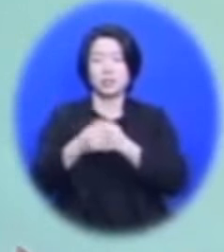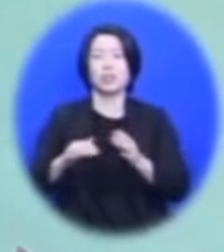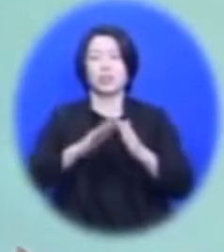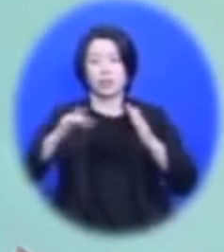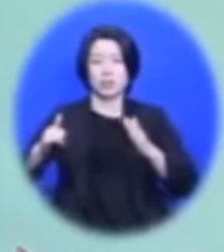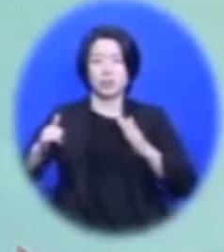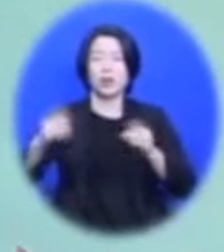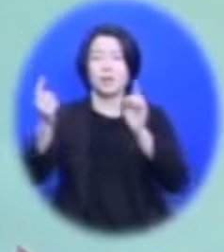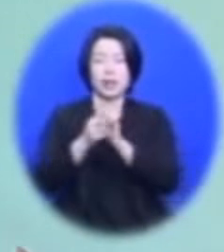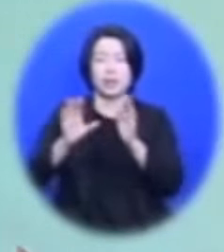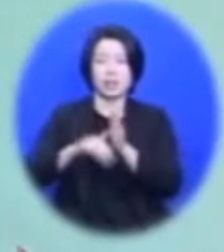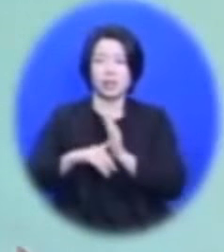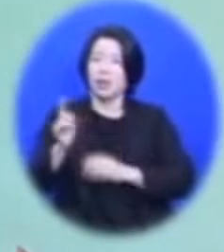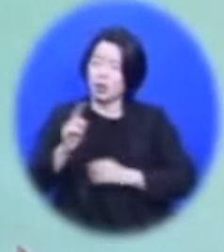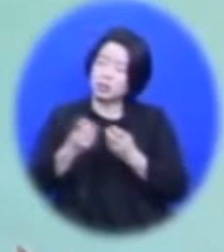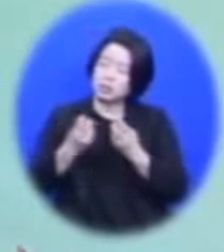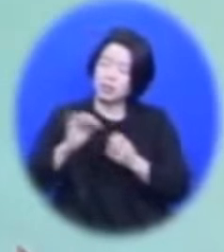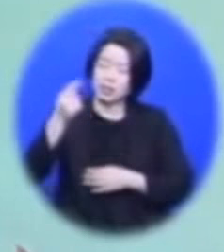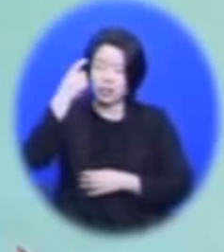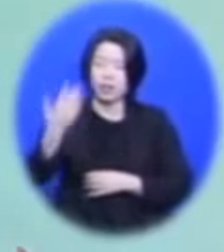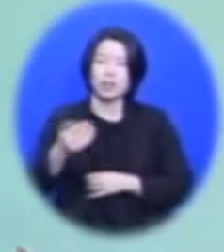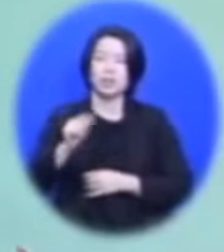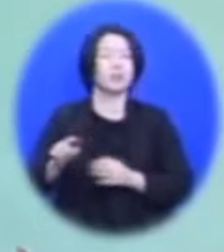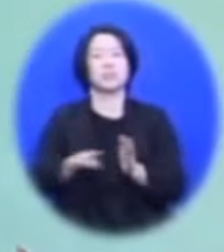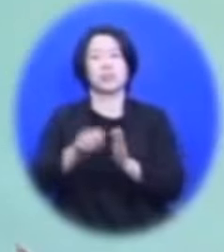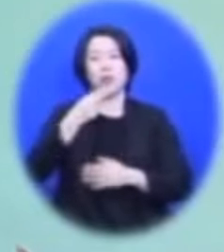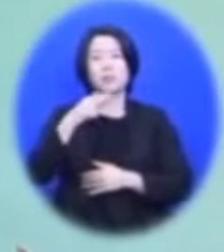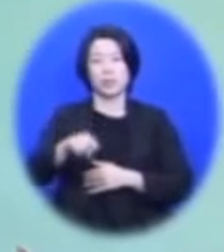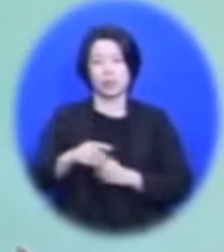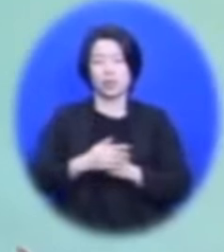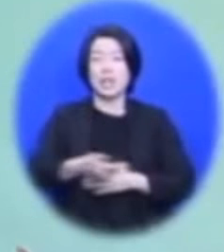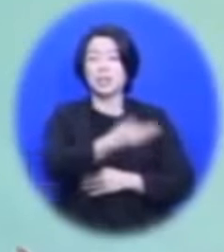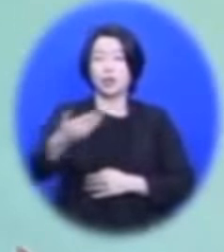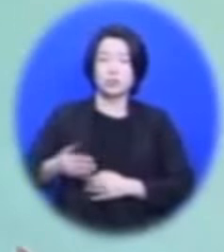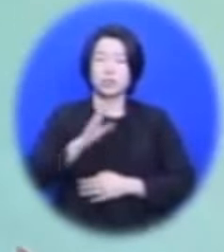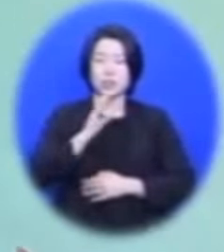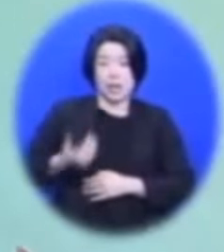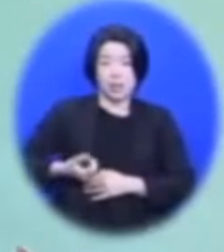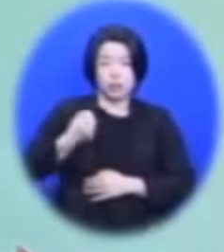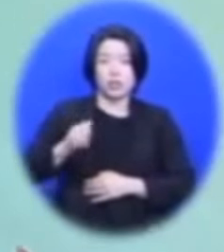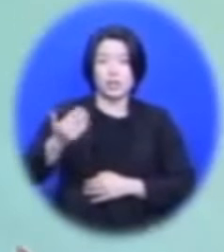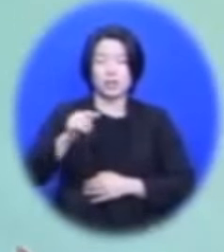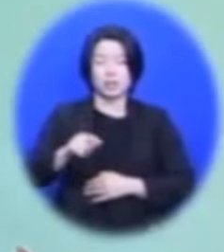어떻게 하나. 그건 믿음이 없는 거죠. 여러분이 정말 누려야 될 것은